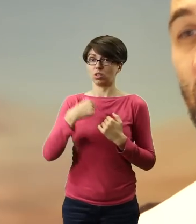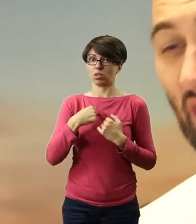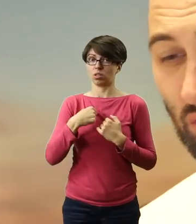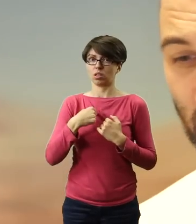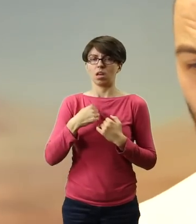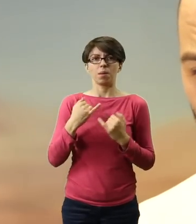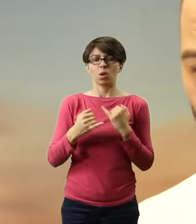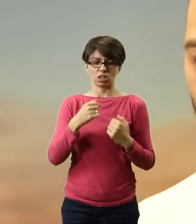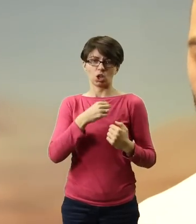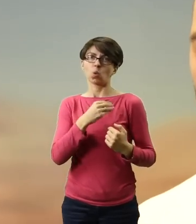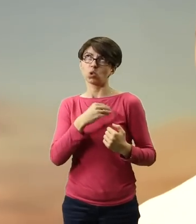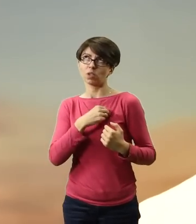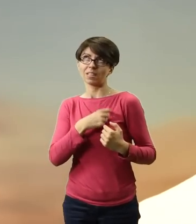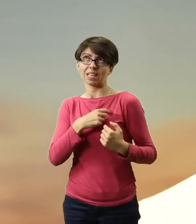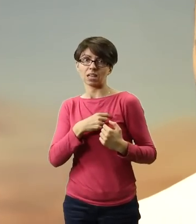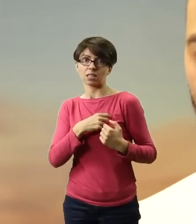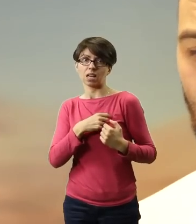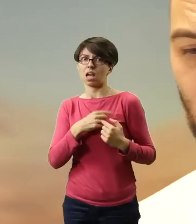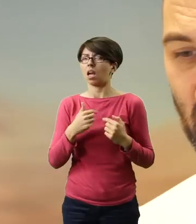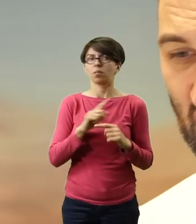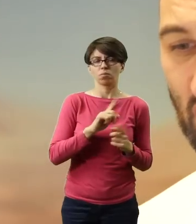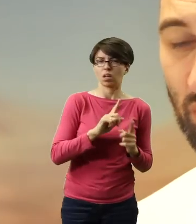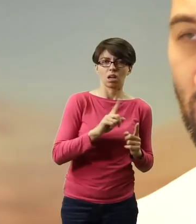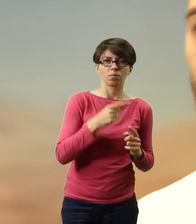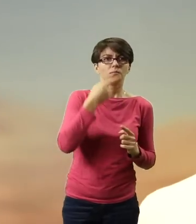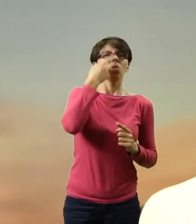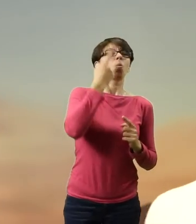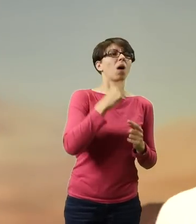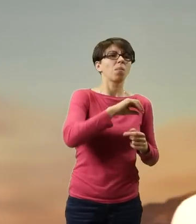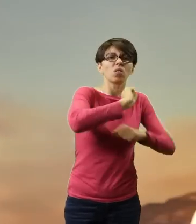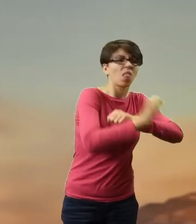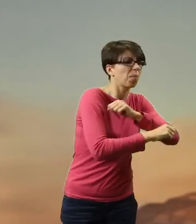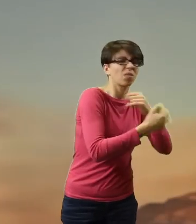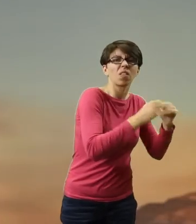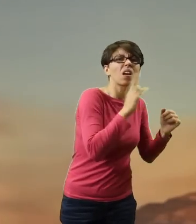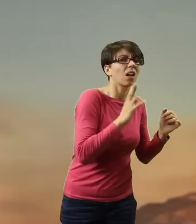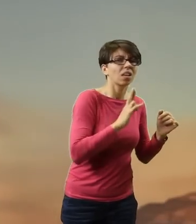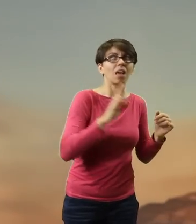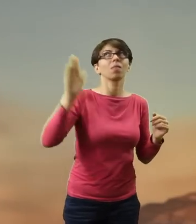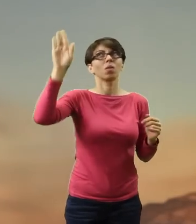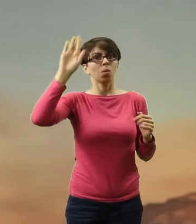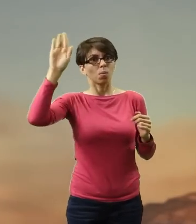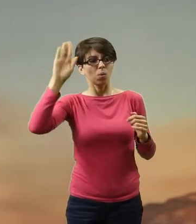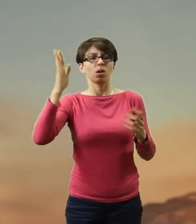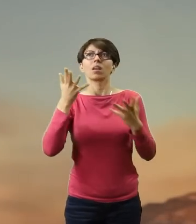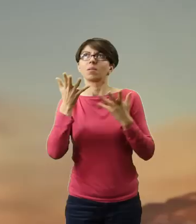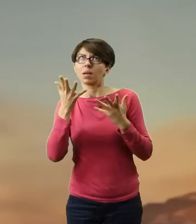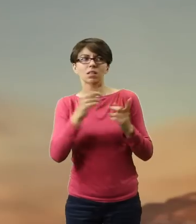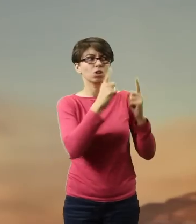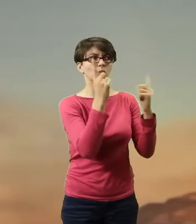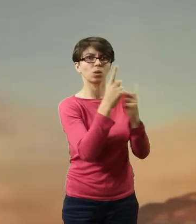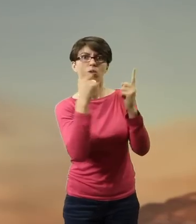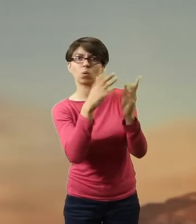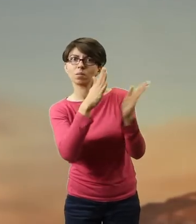nie zuchwałość i szukanie tylko jakichś zastępnik to to Bóg tak jak powiedziałem dać nam